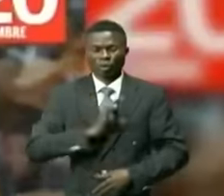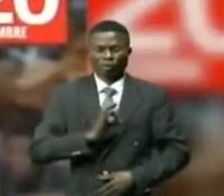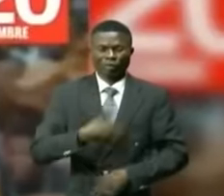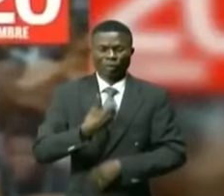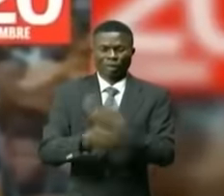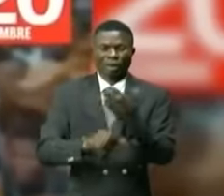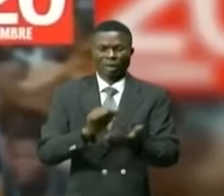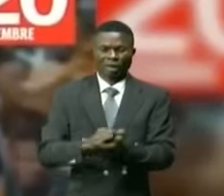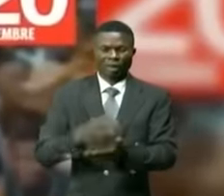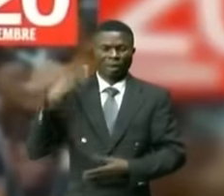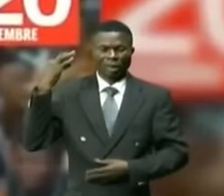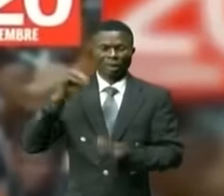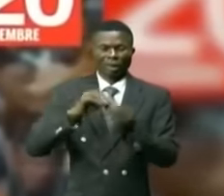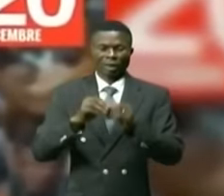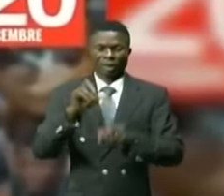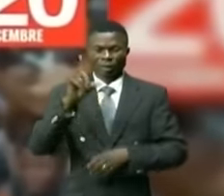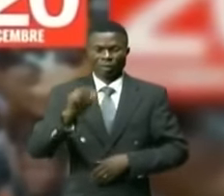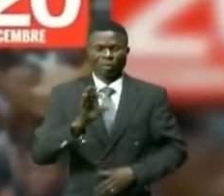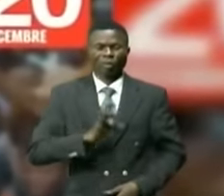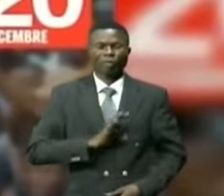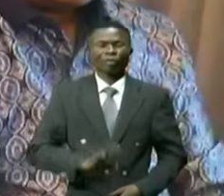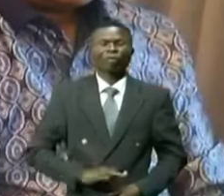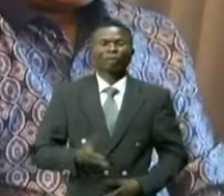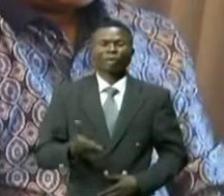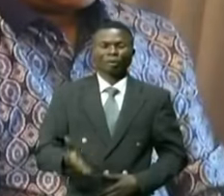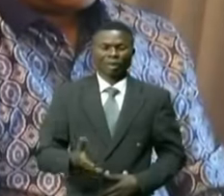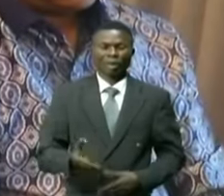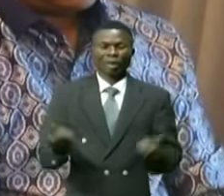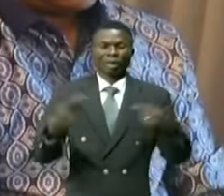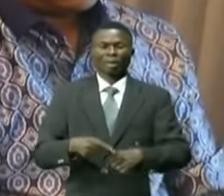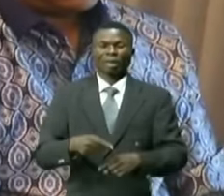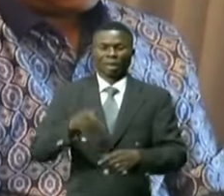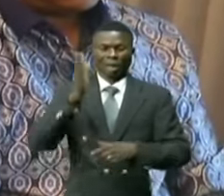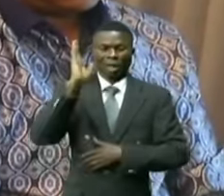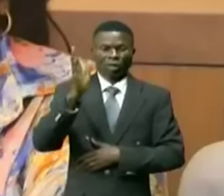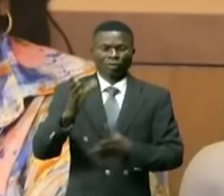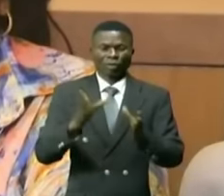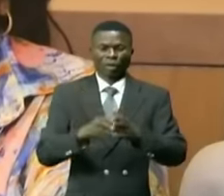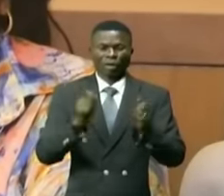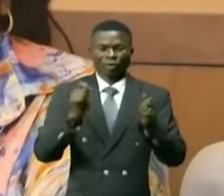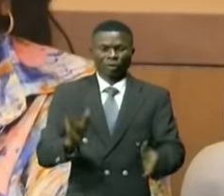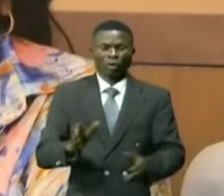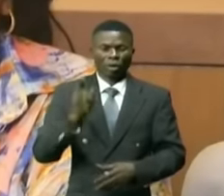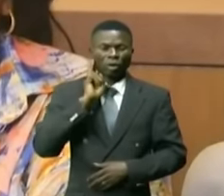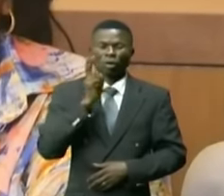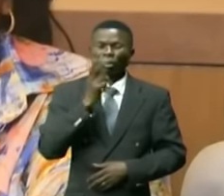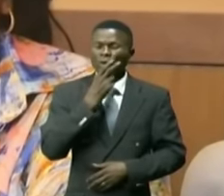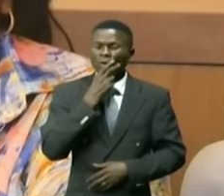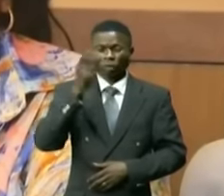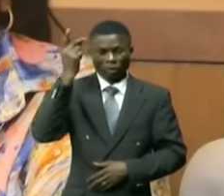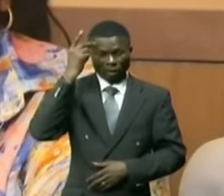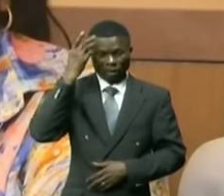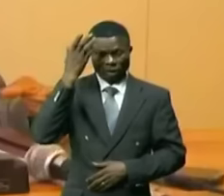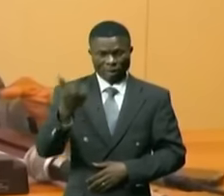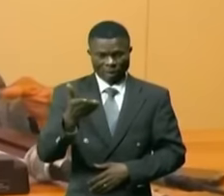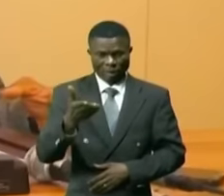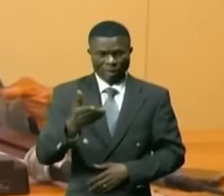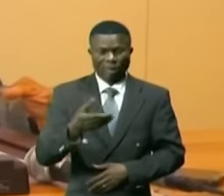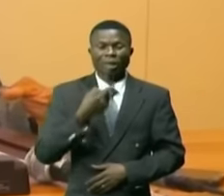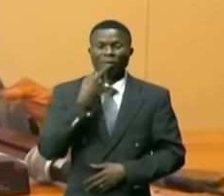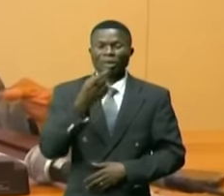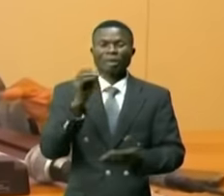Et candidat numéro 20, Félix-Antoine Tshisekedi Tshilombo, lors d'une conférence de presse à l'hôtel Hilton de Kinshasa. Il a renchéri